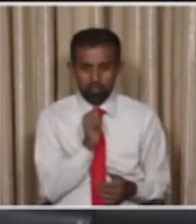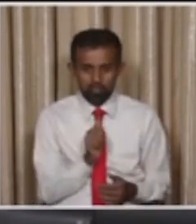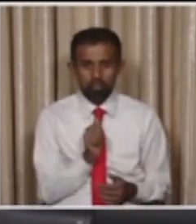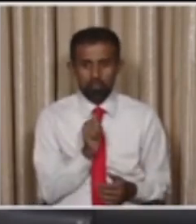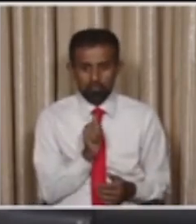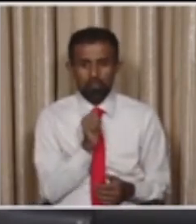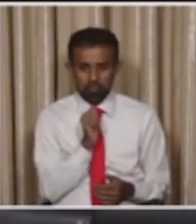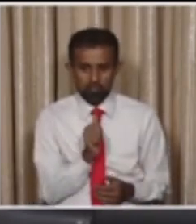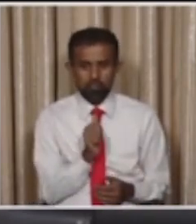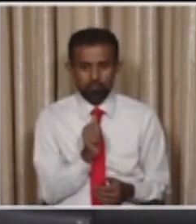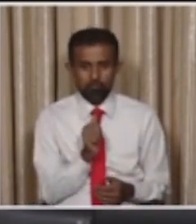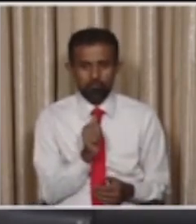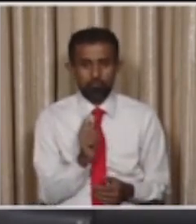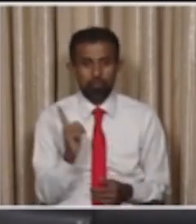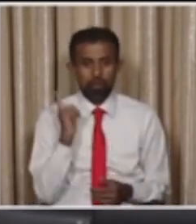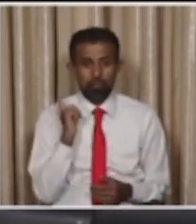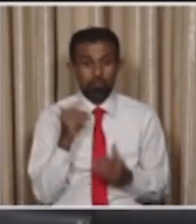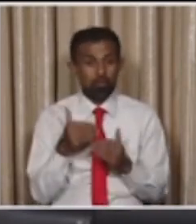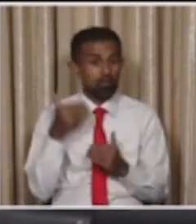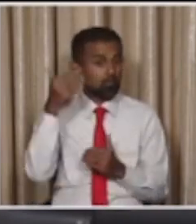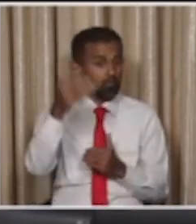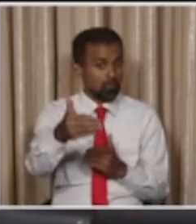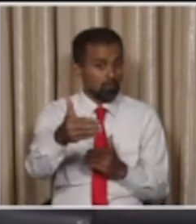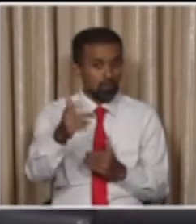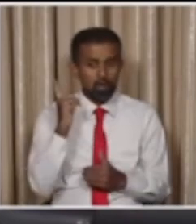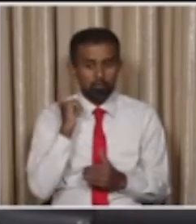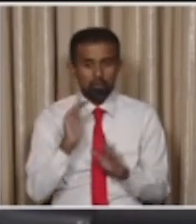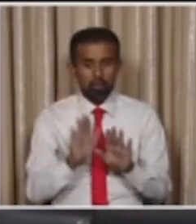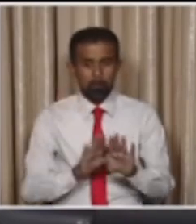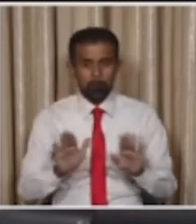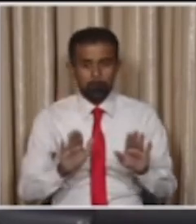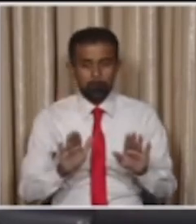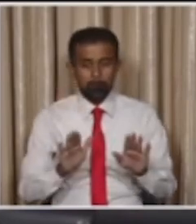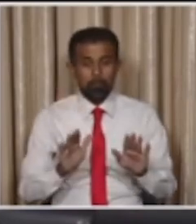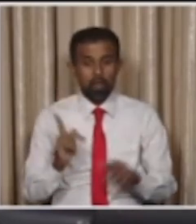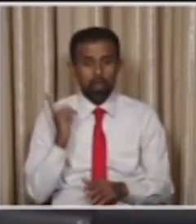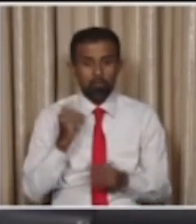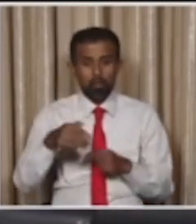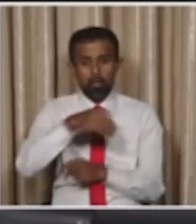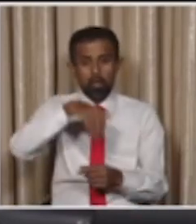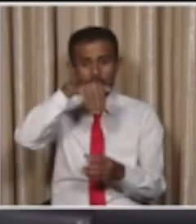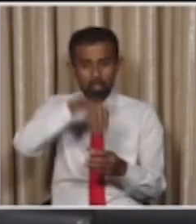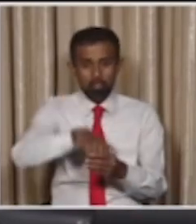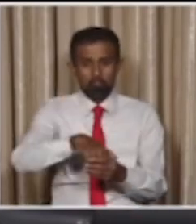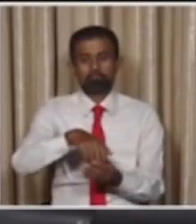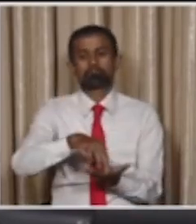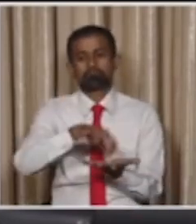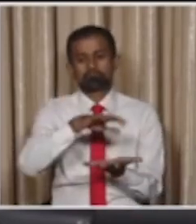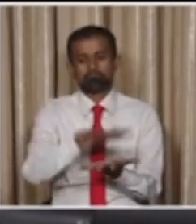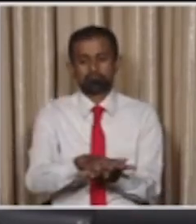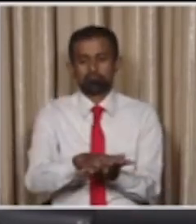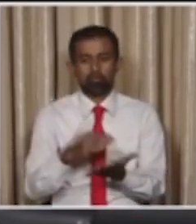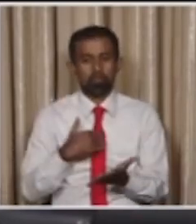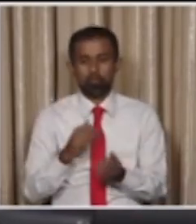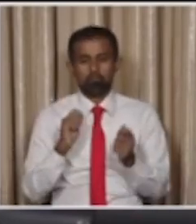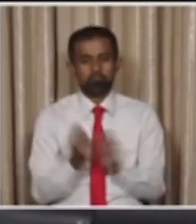තමයි සත්‍ය. ඒ වගේම හමුදාවේ අනාගතය, හමුදාවේ පරිපාලනය වෙනුවෙන් හමුදාව ඇතුළෙන් ගත්තු තීන්දුවක් තමයි මේක. ඒක වෙනස්